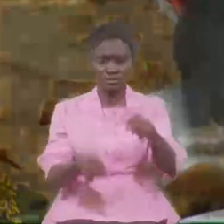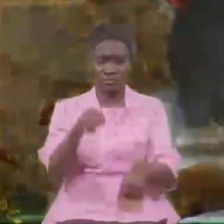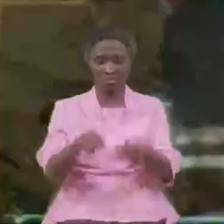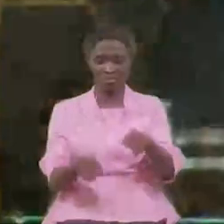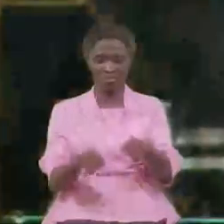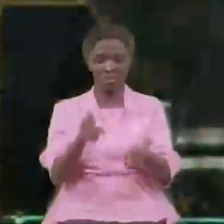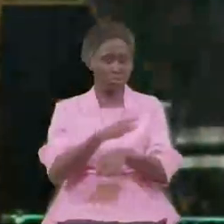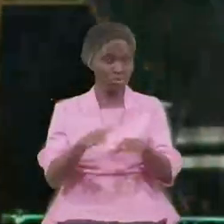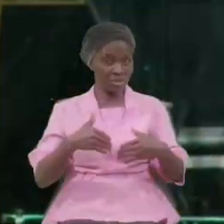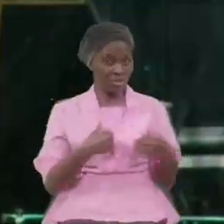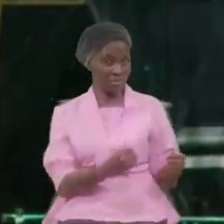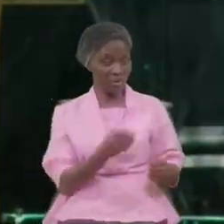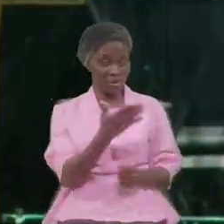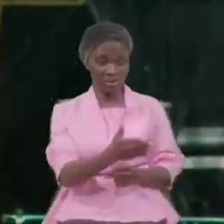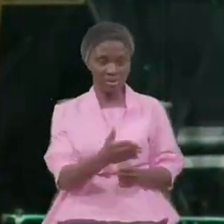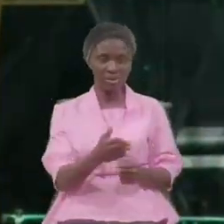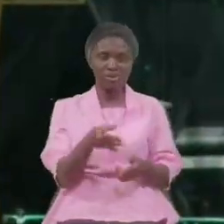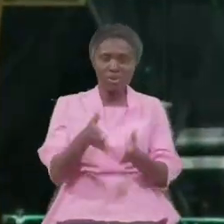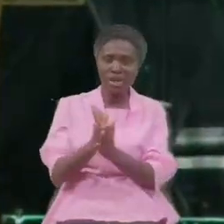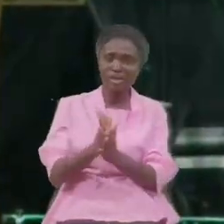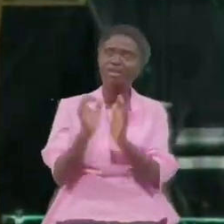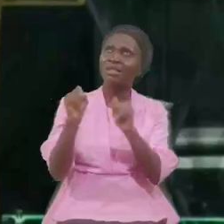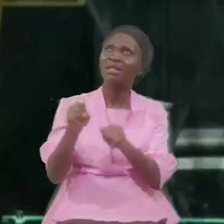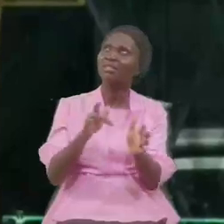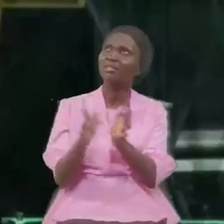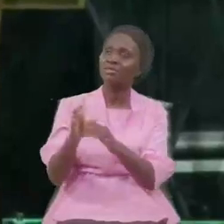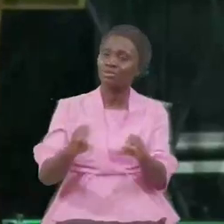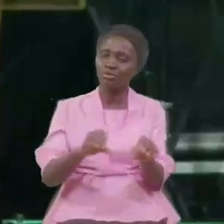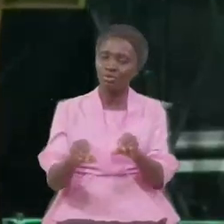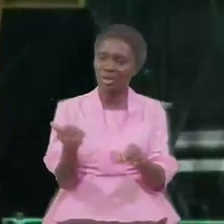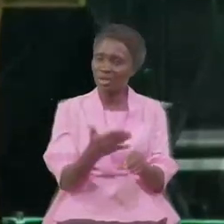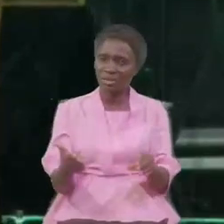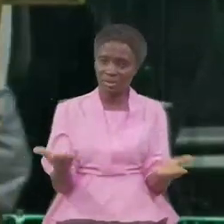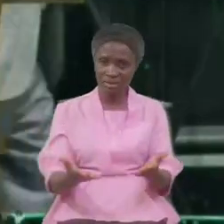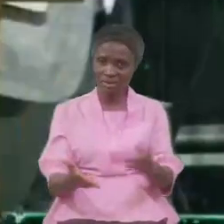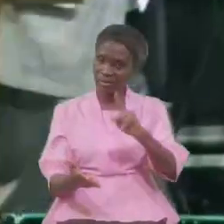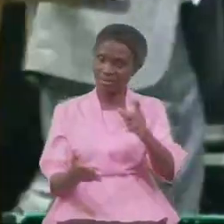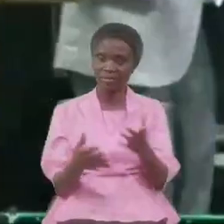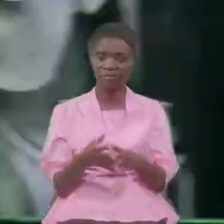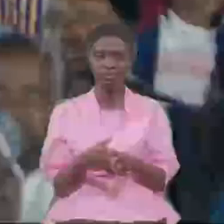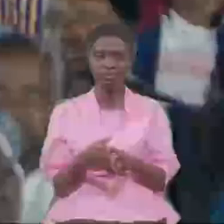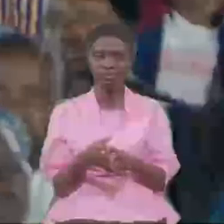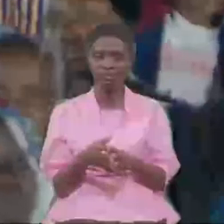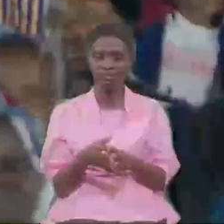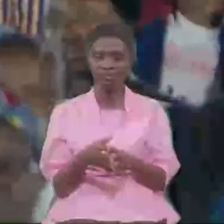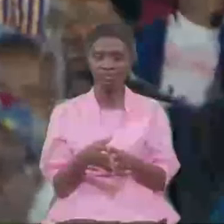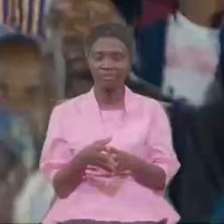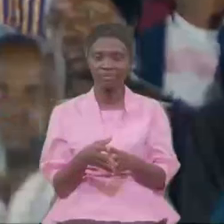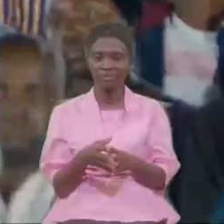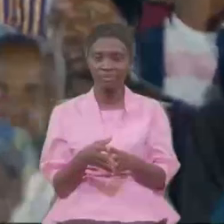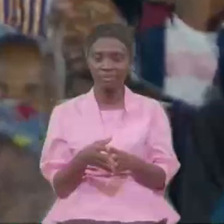Tu es alité, tu es paralysé, tu n'as pas de pouvoir. Jésus, peut-il faire quelque chose ici?